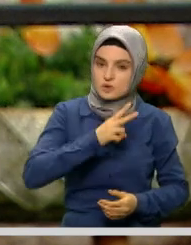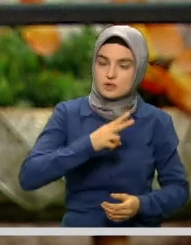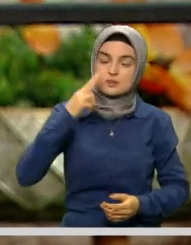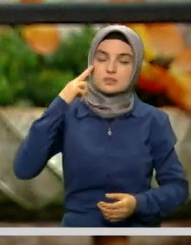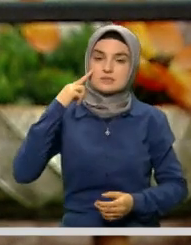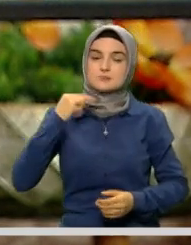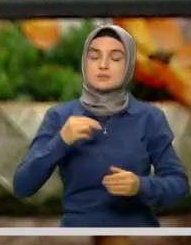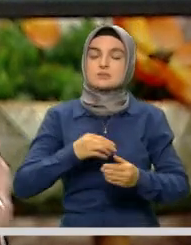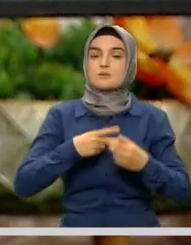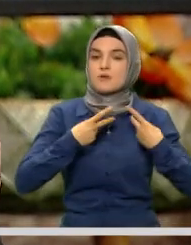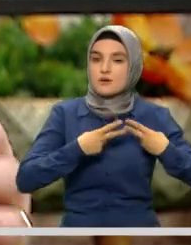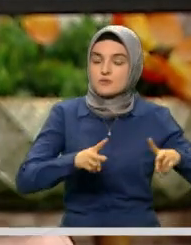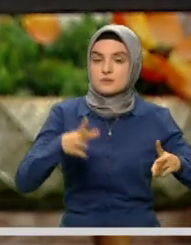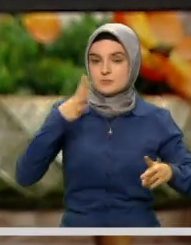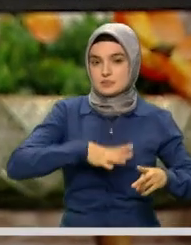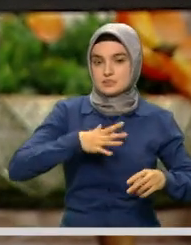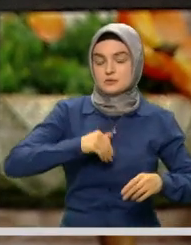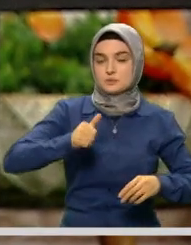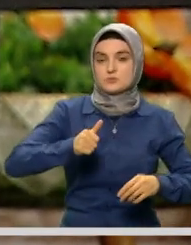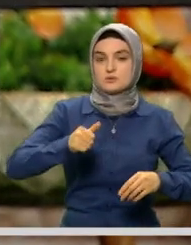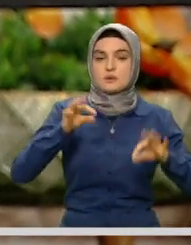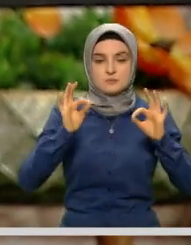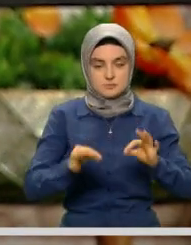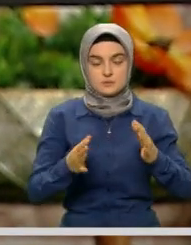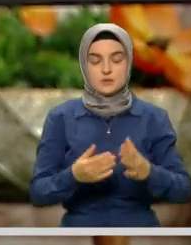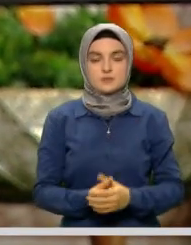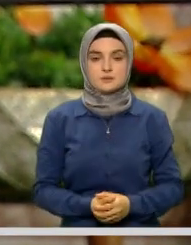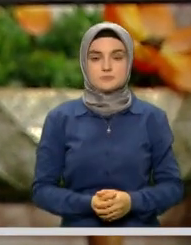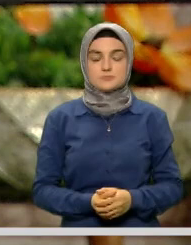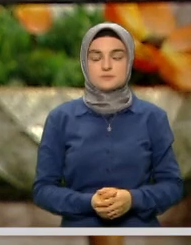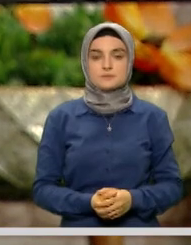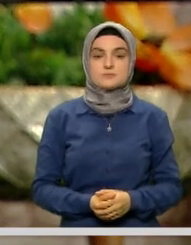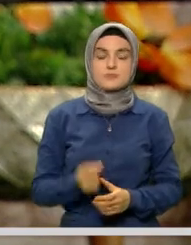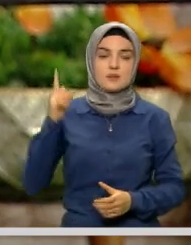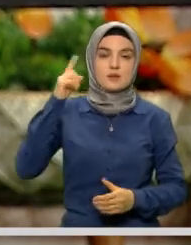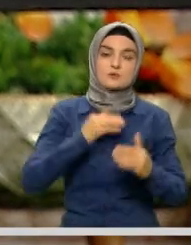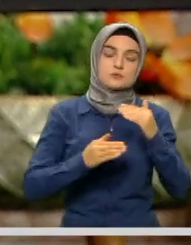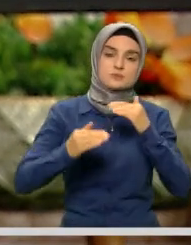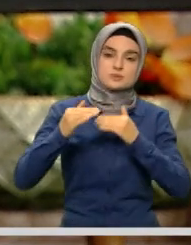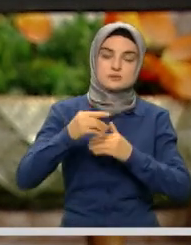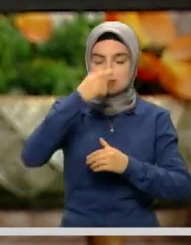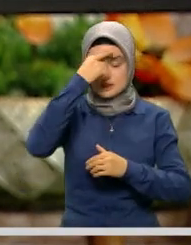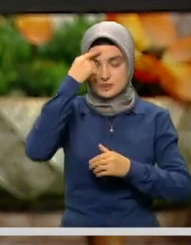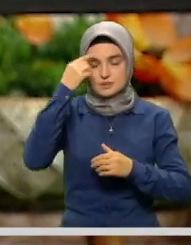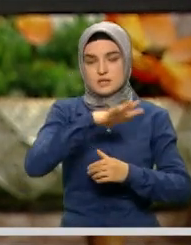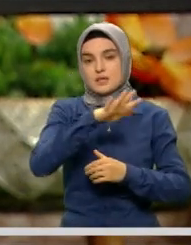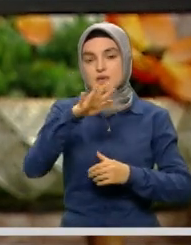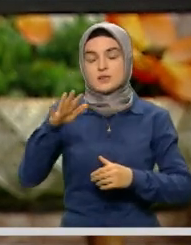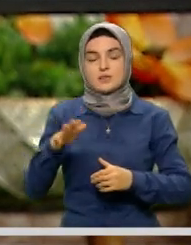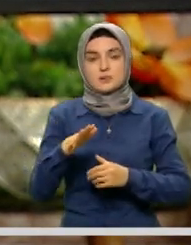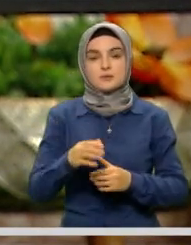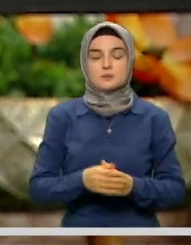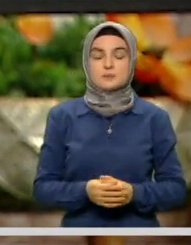ve affedilmeyi umduğumuz günlere girmiş bulunuyoruz. Cenab-ı Hak inşallah müstefit olmayı hepimize nasip